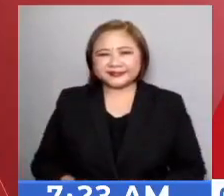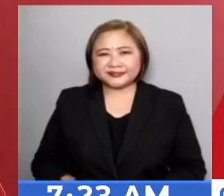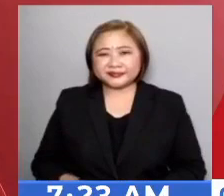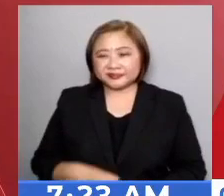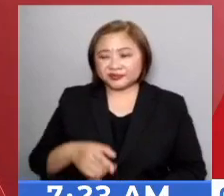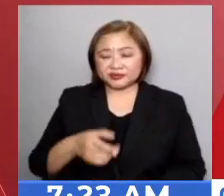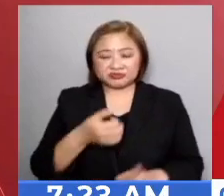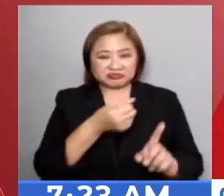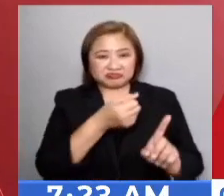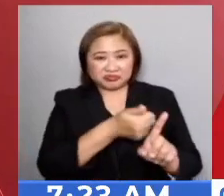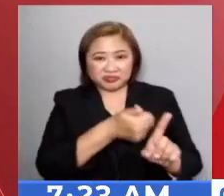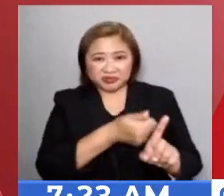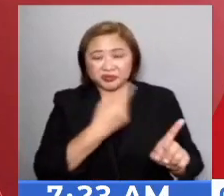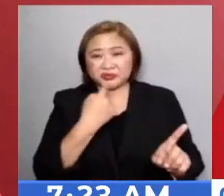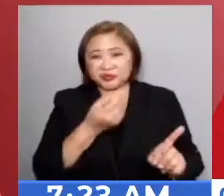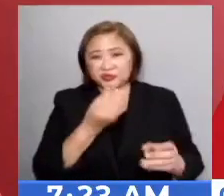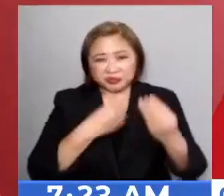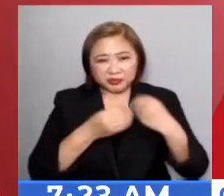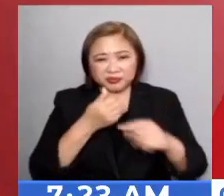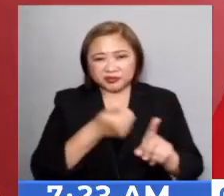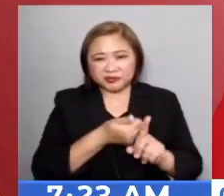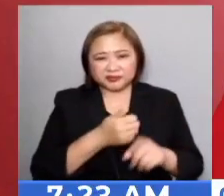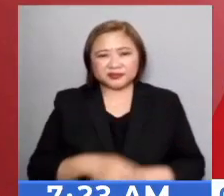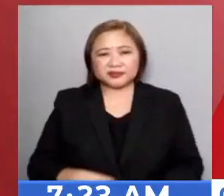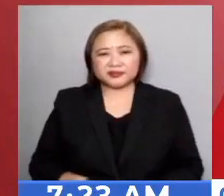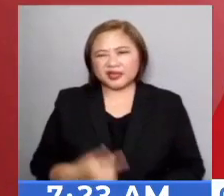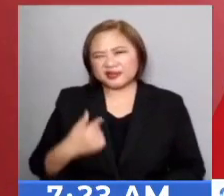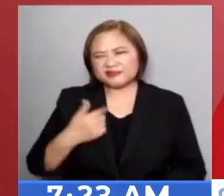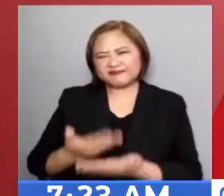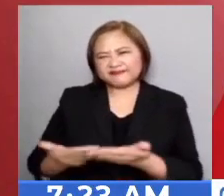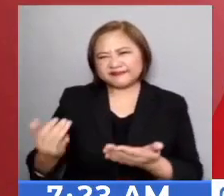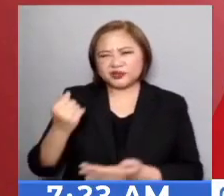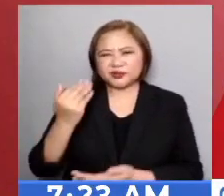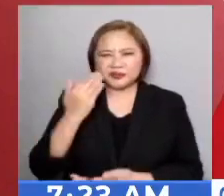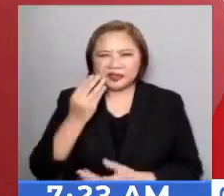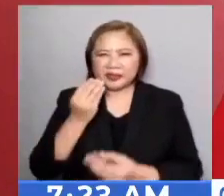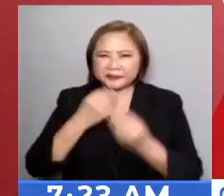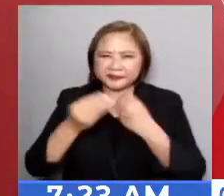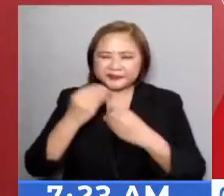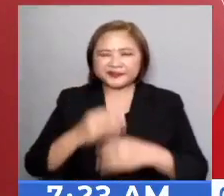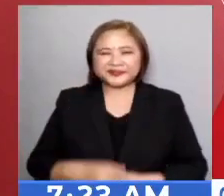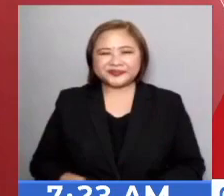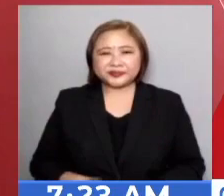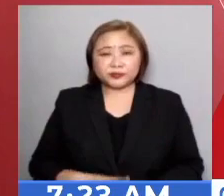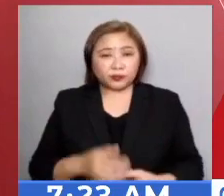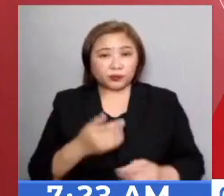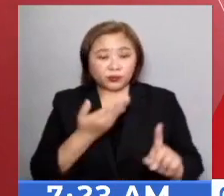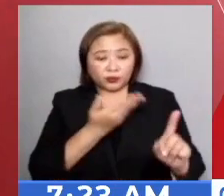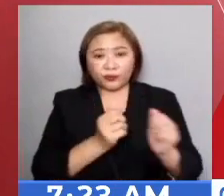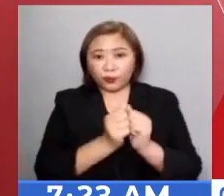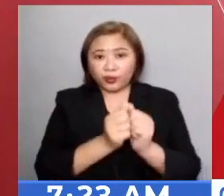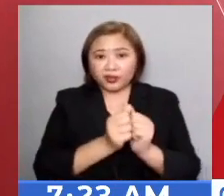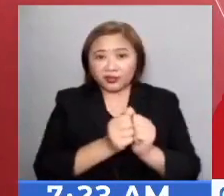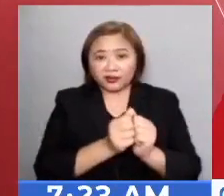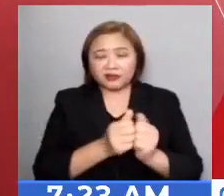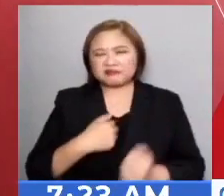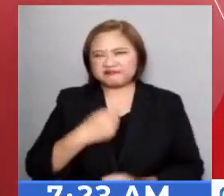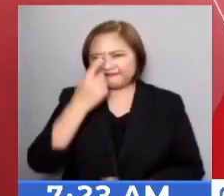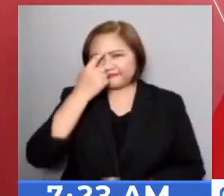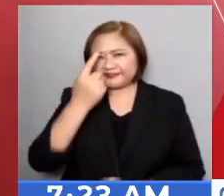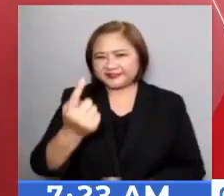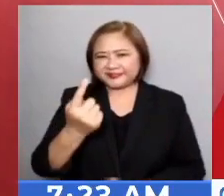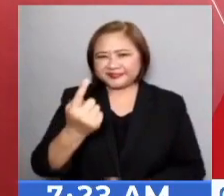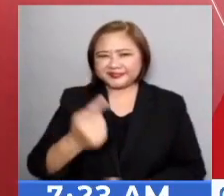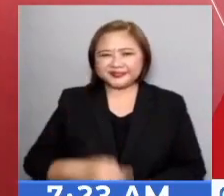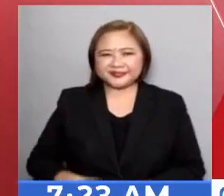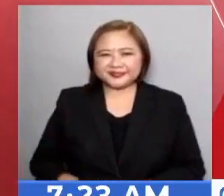lahat? Nag-order na lang po ako sa Jollibee. Alright. So, may kasama po ba kayo dito? Ako lang po, pero may katabi lang